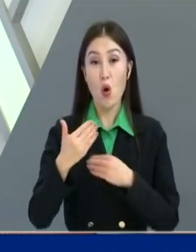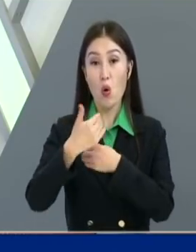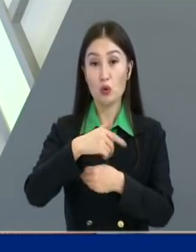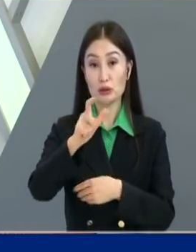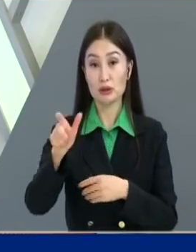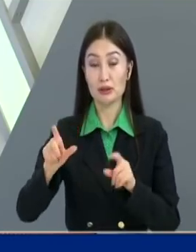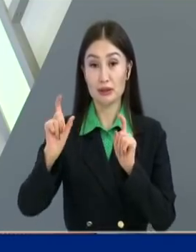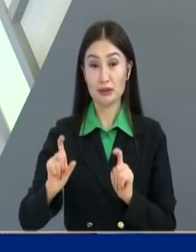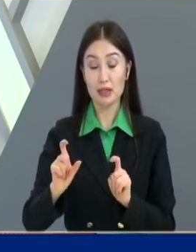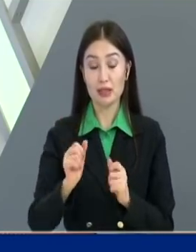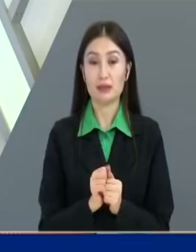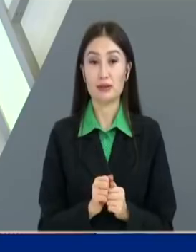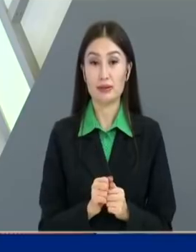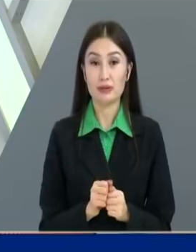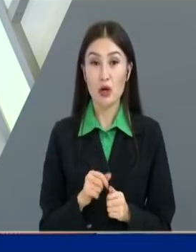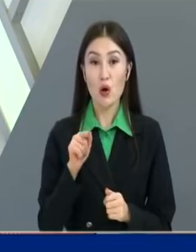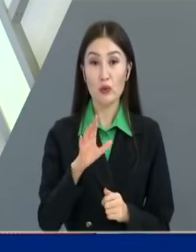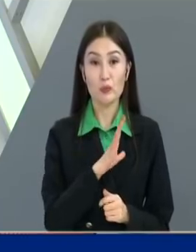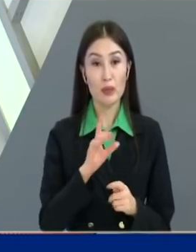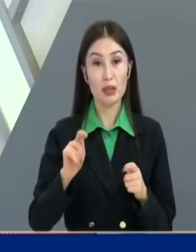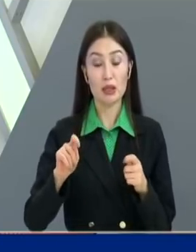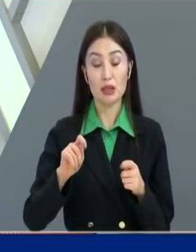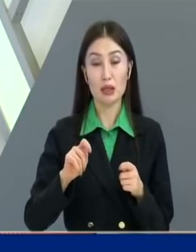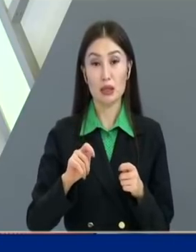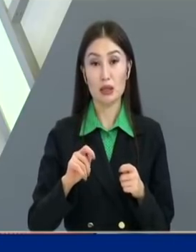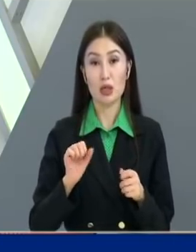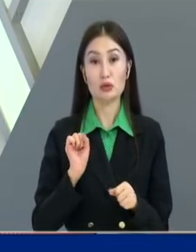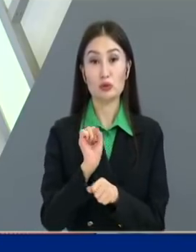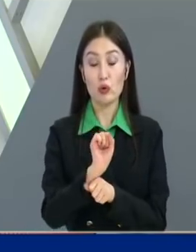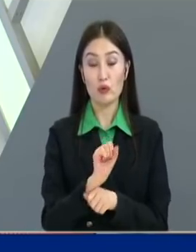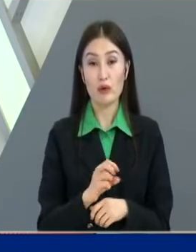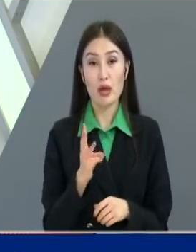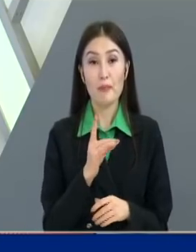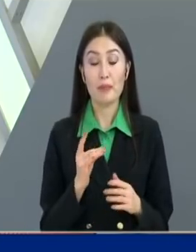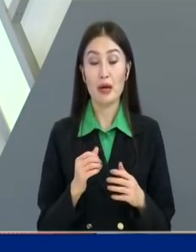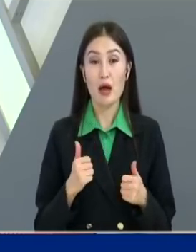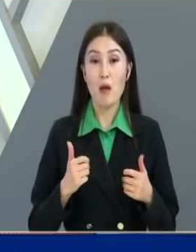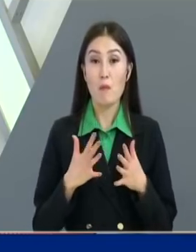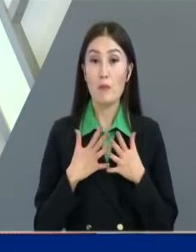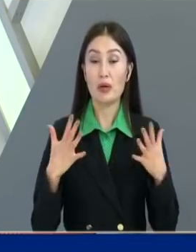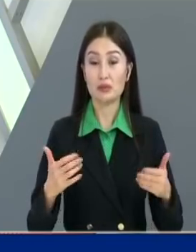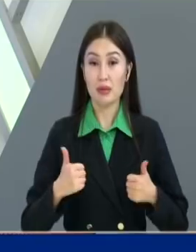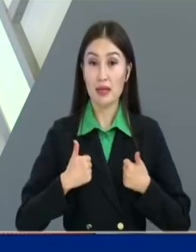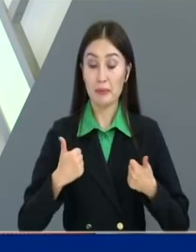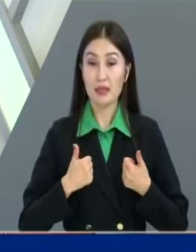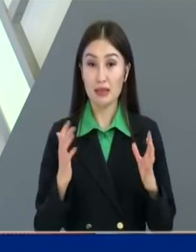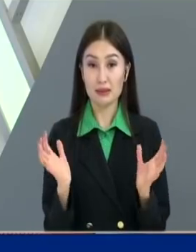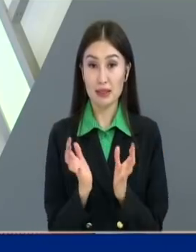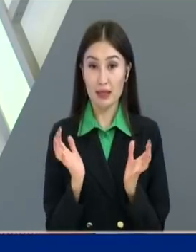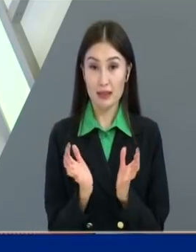прямой эфир был сорван. Он был сорван. В этот день мы, конечно же, максимально пытались как-то сохранять